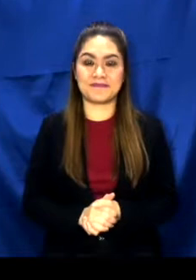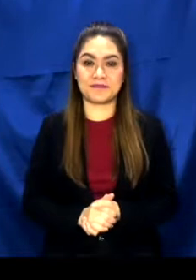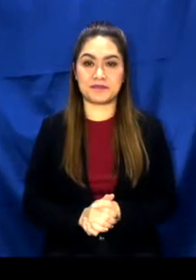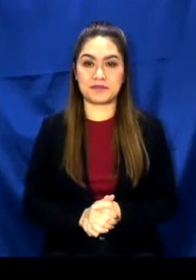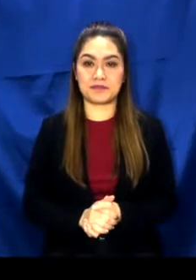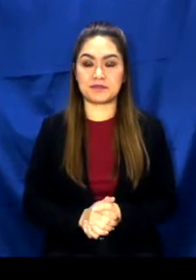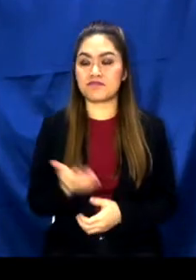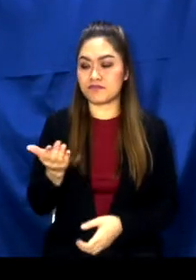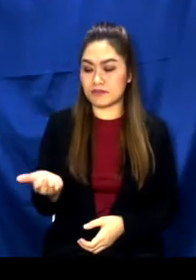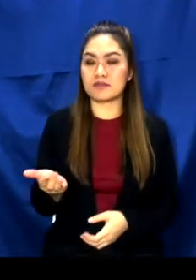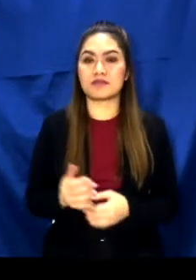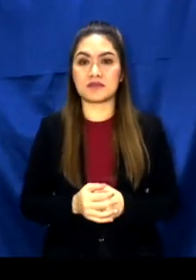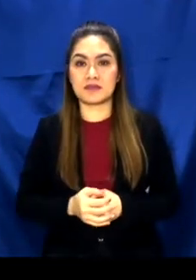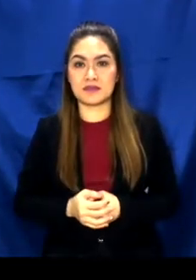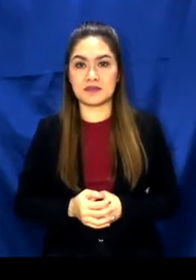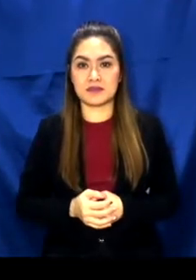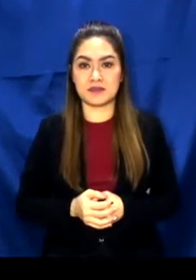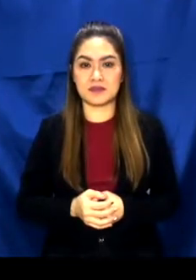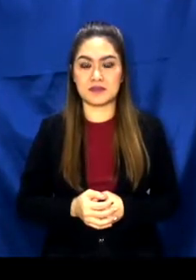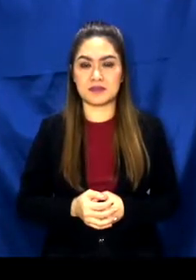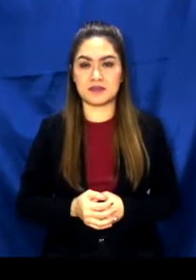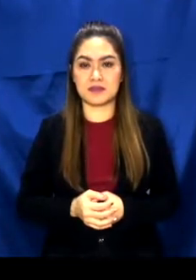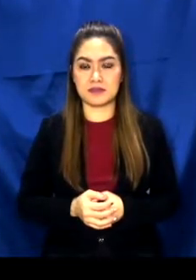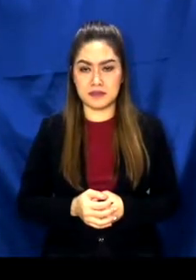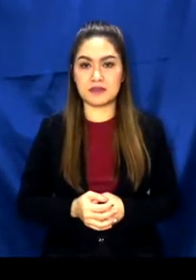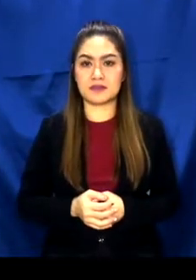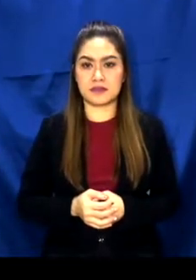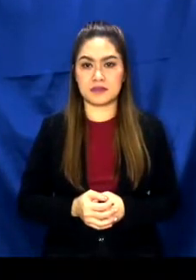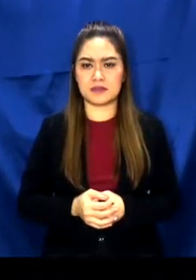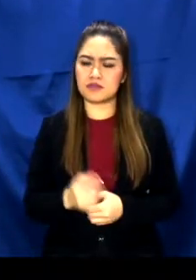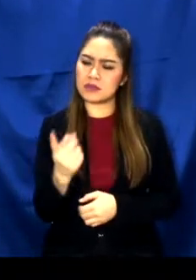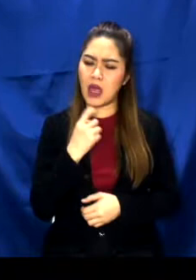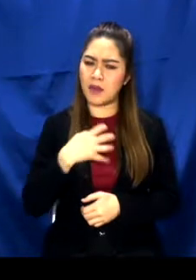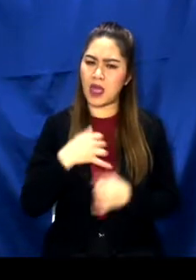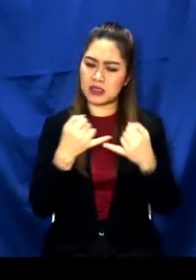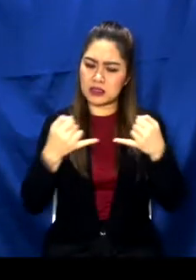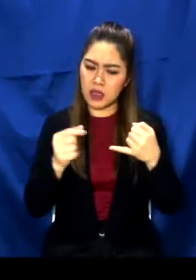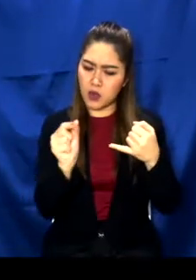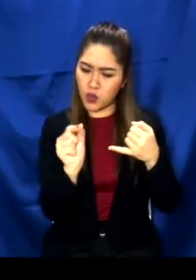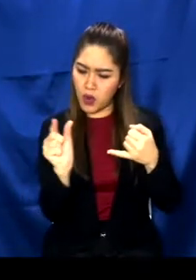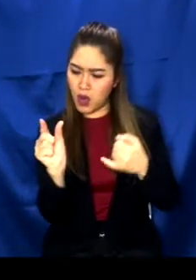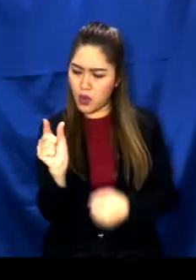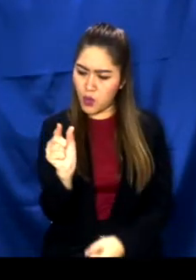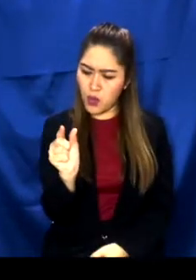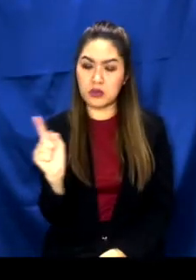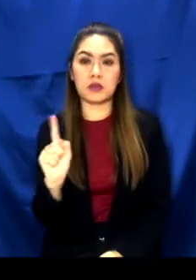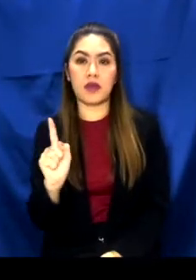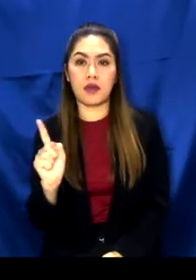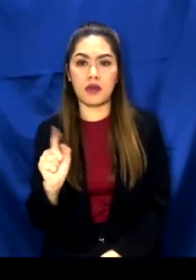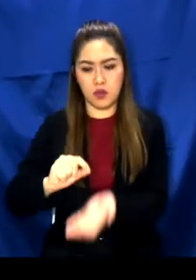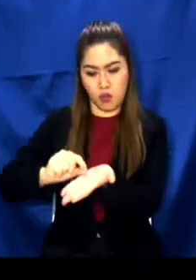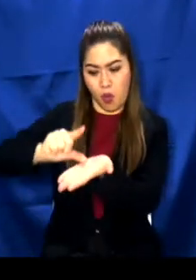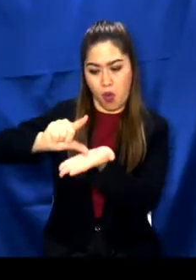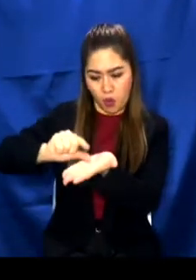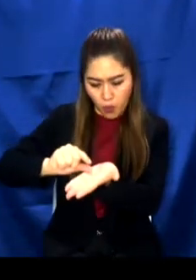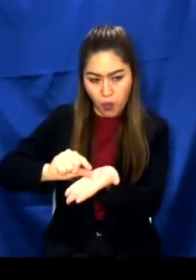จากนั้นตรงเนี้ยคือว่ามันถามว่าคุณจะเอาเส้นหนาขนาดไหนจะเอาใหญ่เท่าบ้านเลยไหม